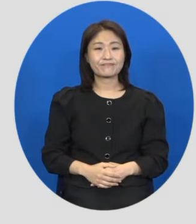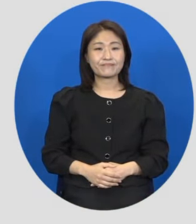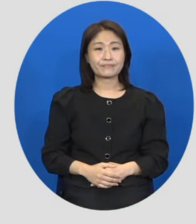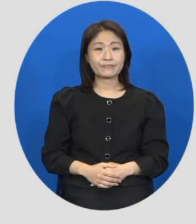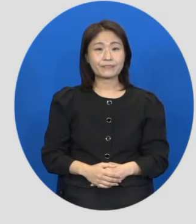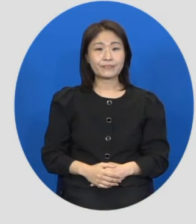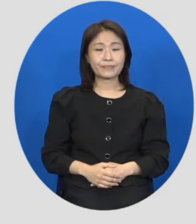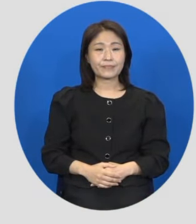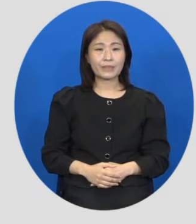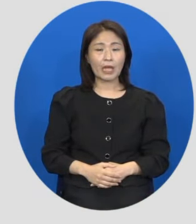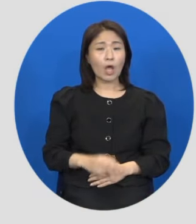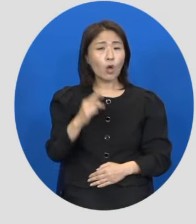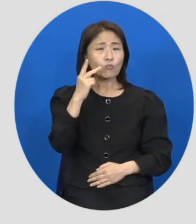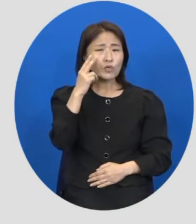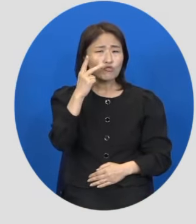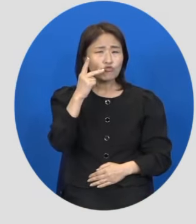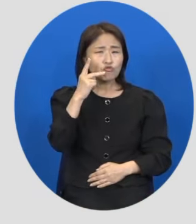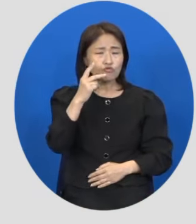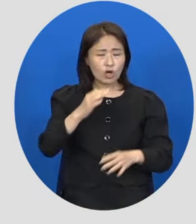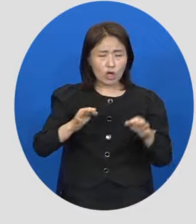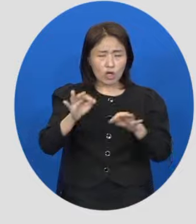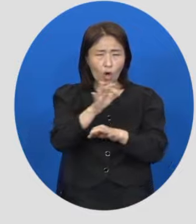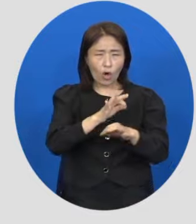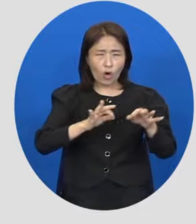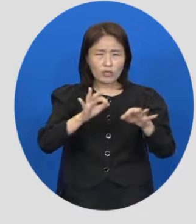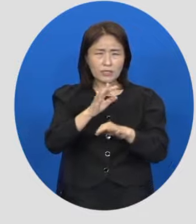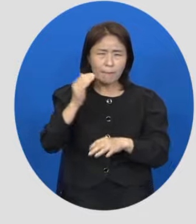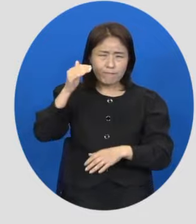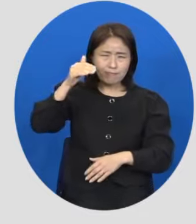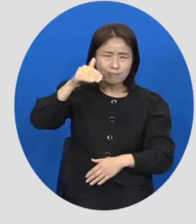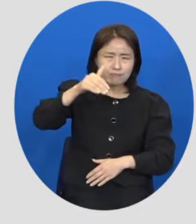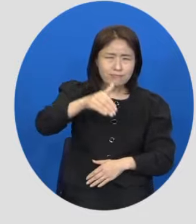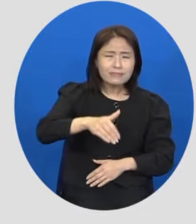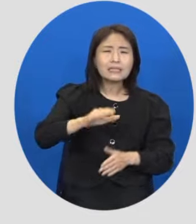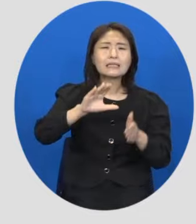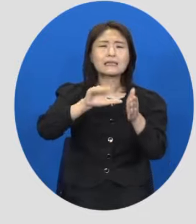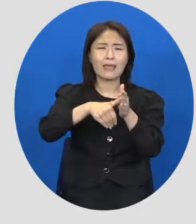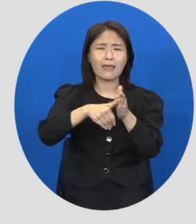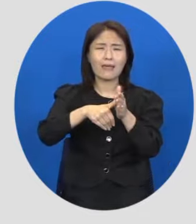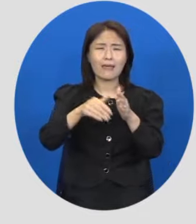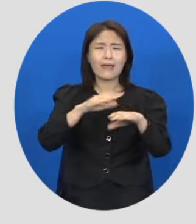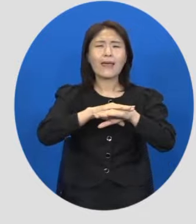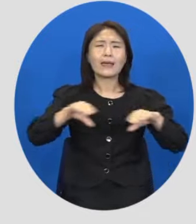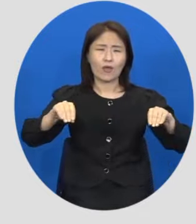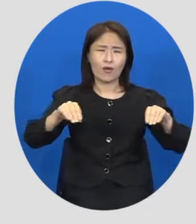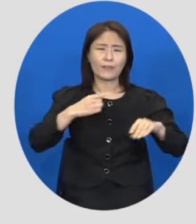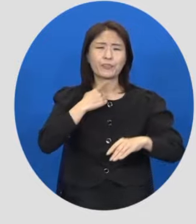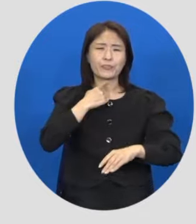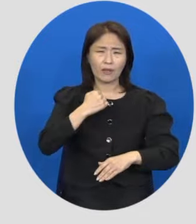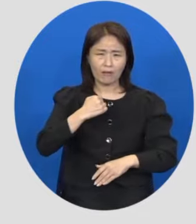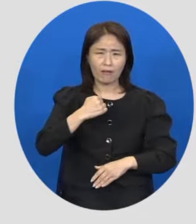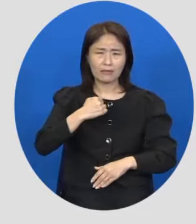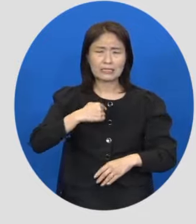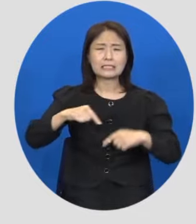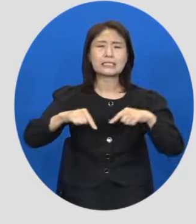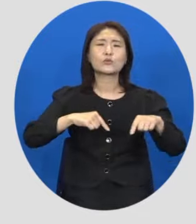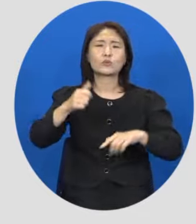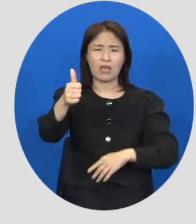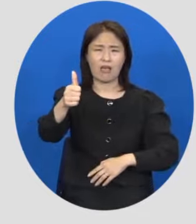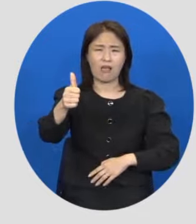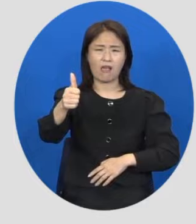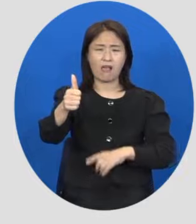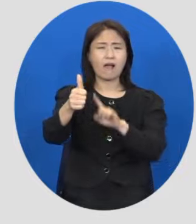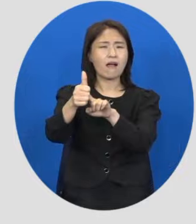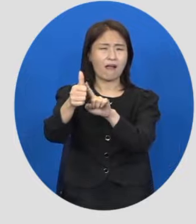뉴딜 정책을 통해서 미국의 경제 대공황을 벗어날 수 있도록 이끌었던